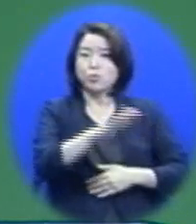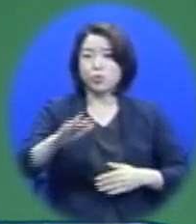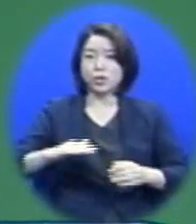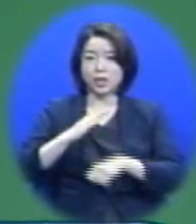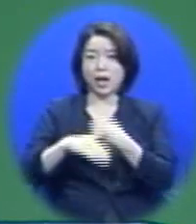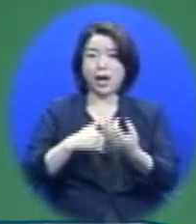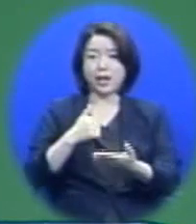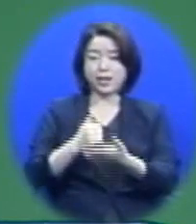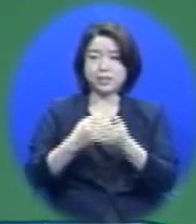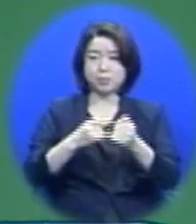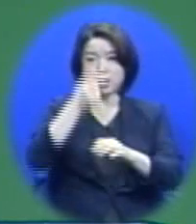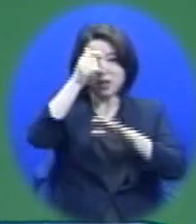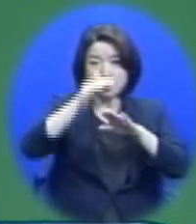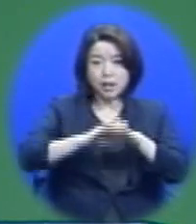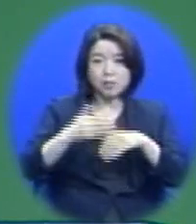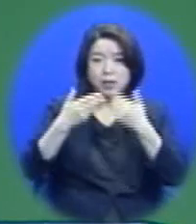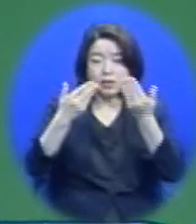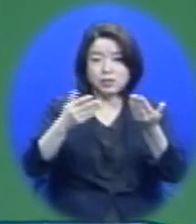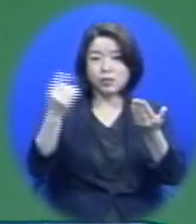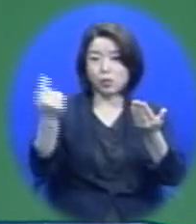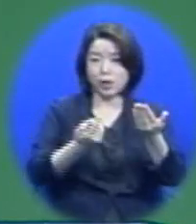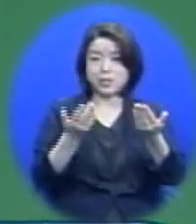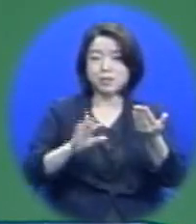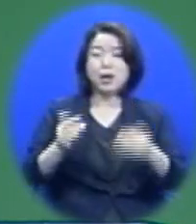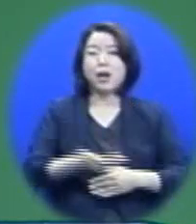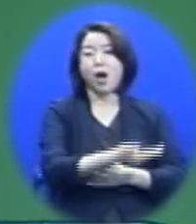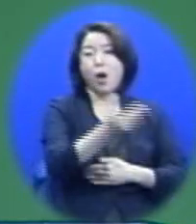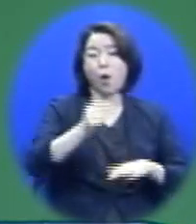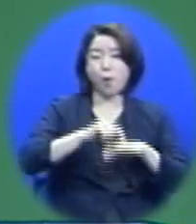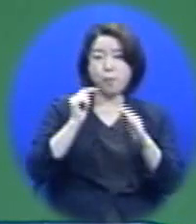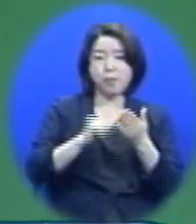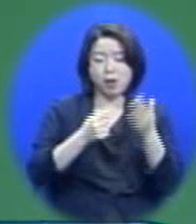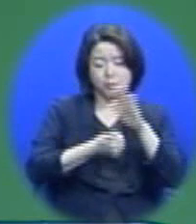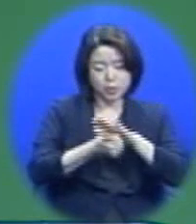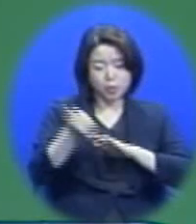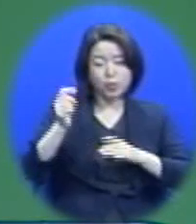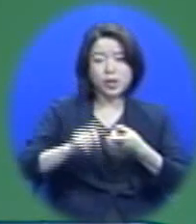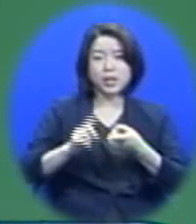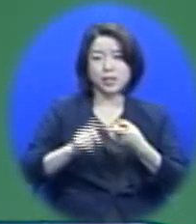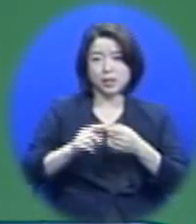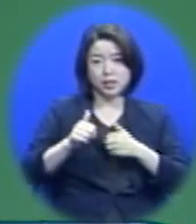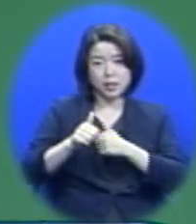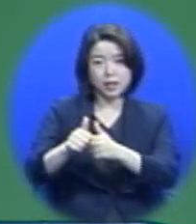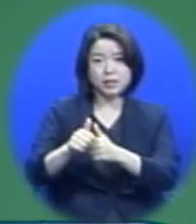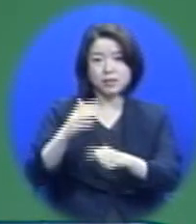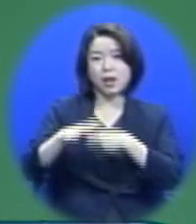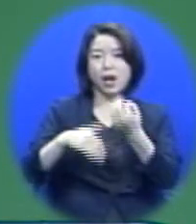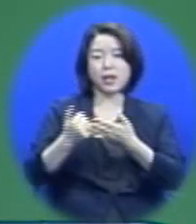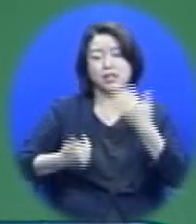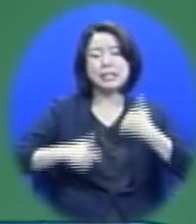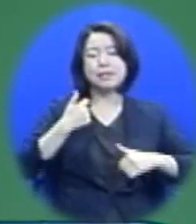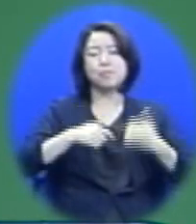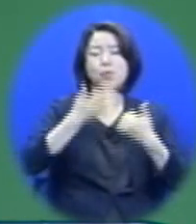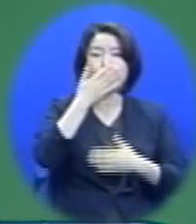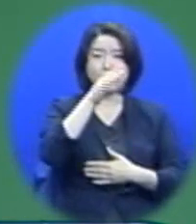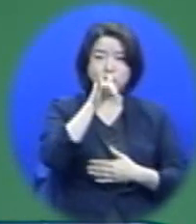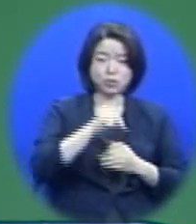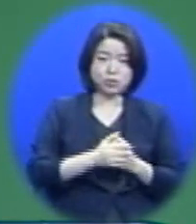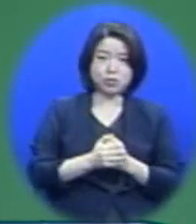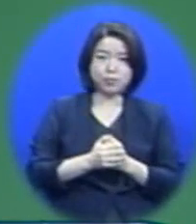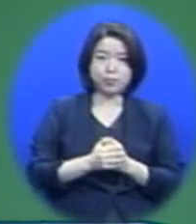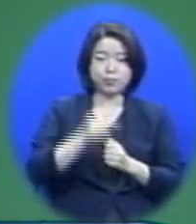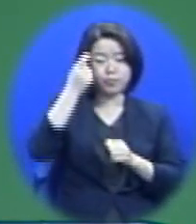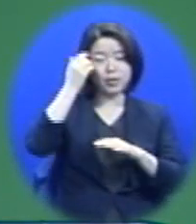예배드리러 나오셨지만 여러분의 마음의 소원에 따라서 하나님이 너무나 기뻐할 수 있어요. 근데